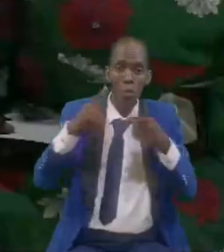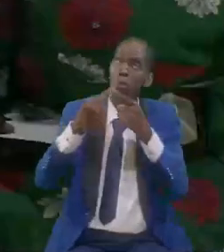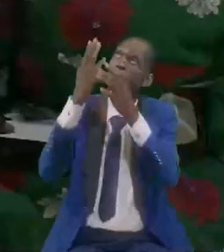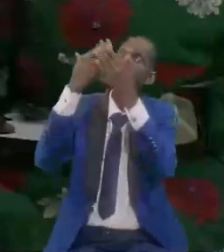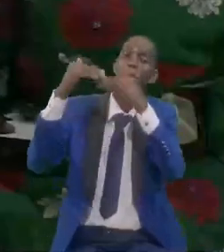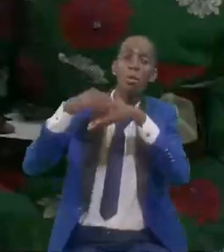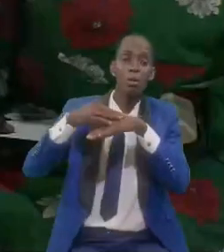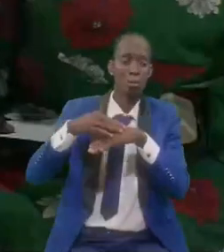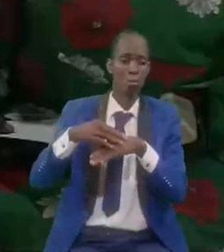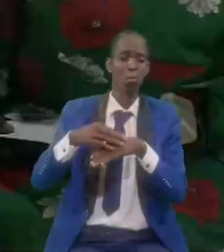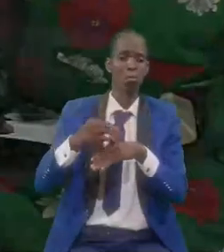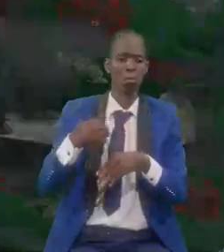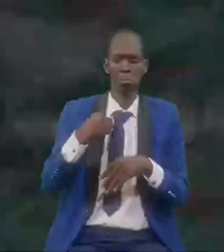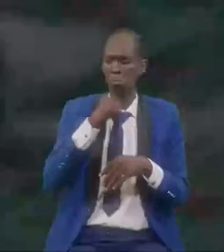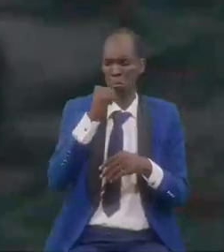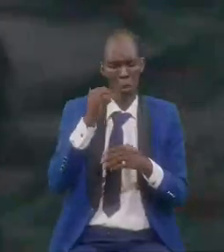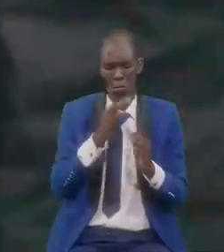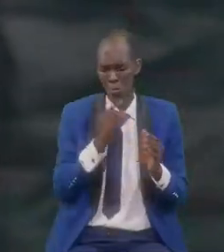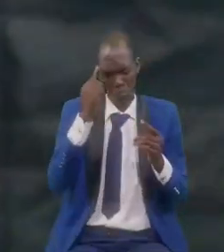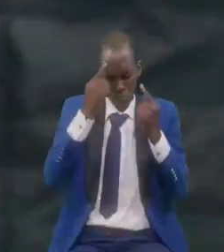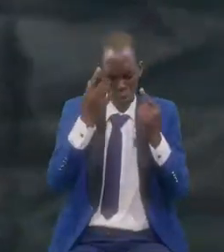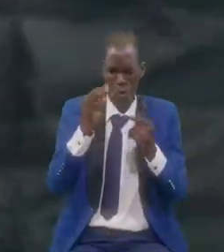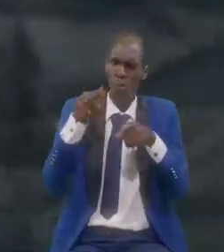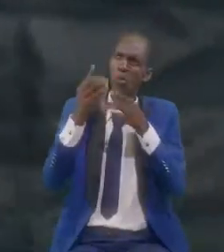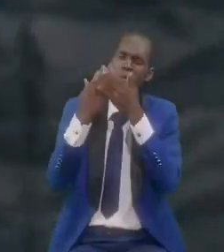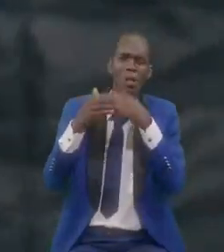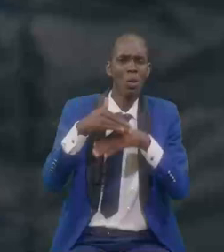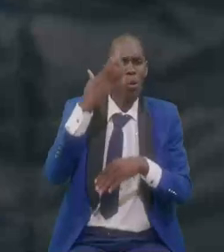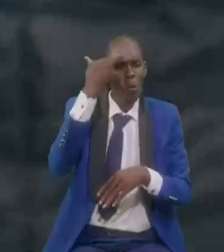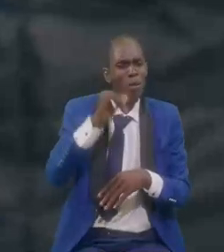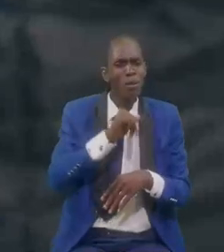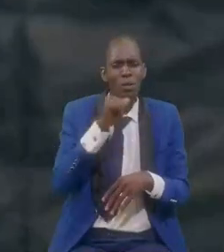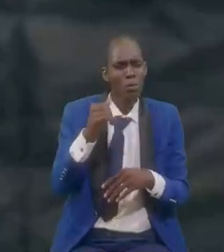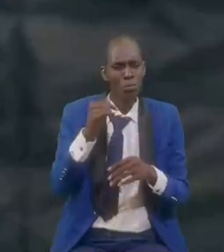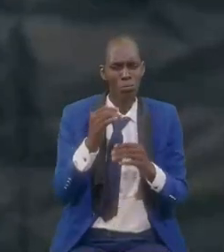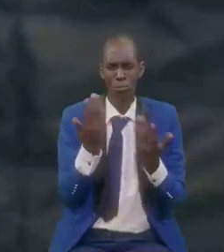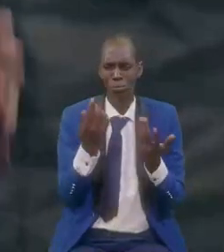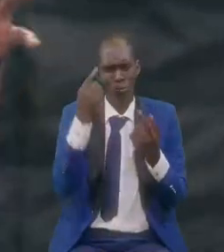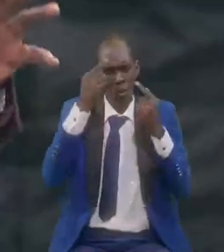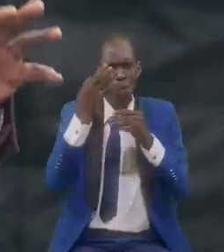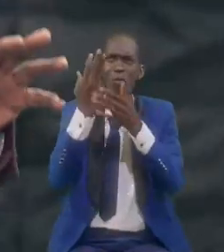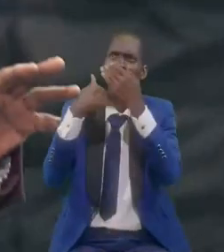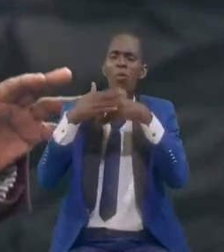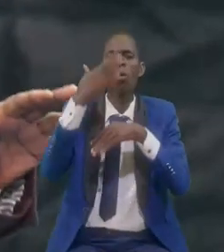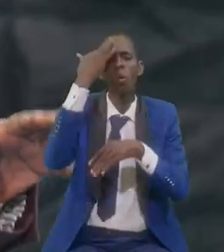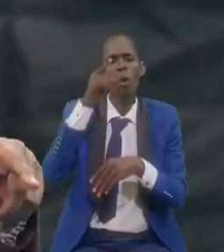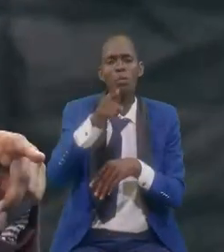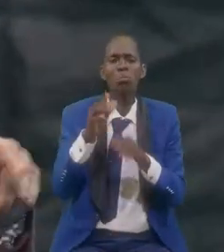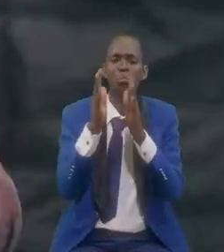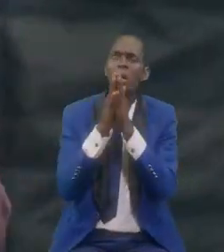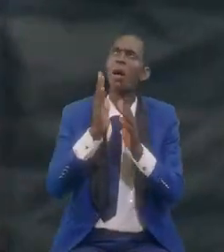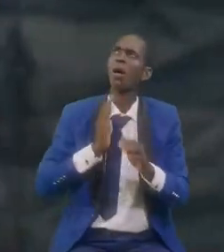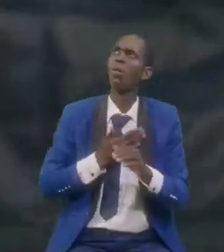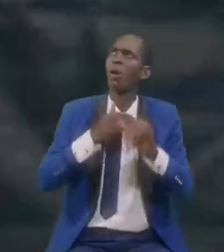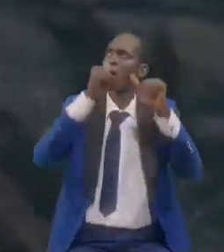ciel? Je ne pensais pas à ça. Hein? Mais ce que tu es notre Père qui est aux cieux, là, pourquoi est-ce que tu n'as pas pensé à